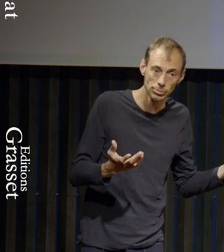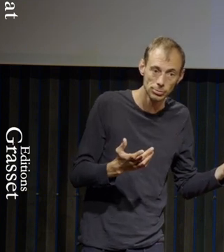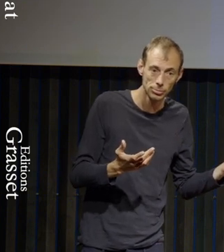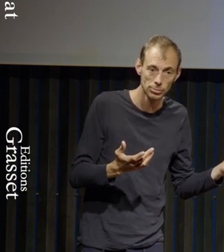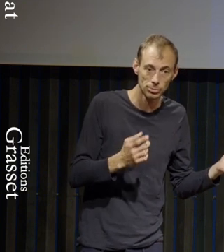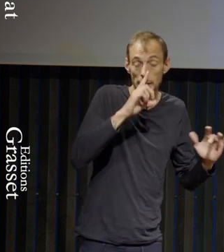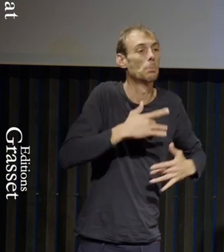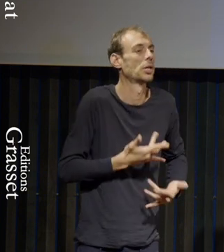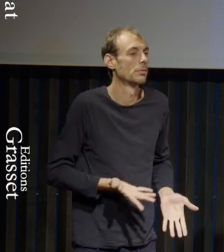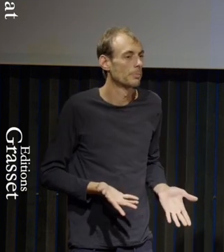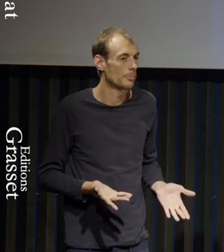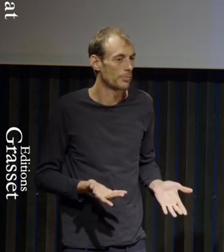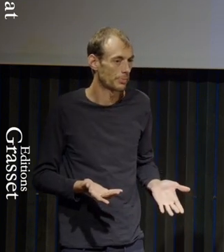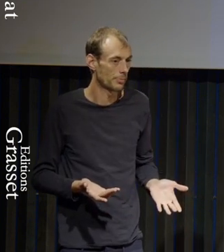dire,